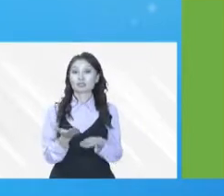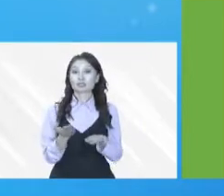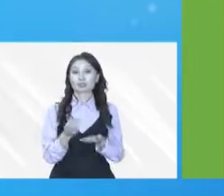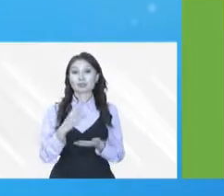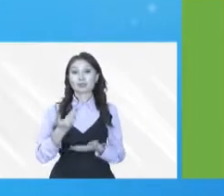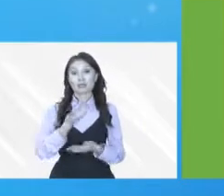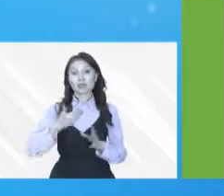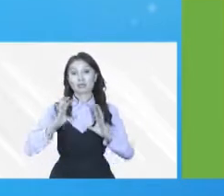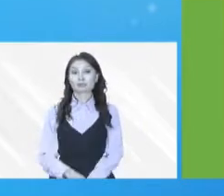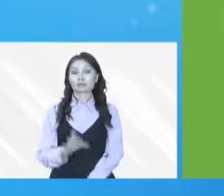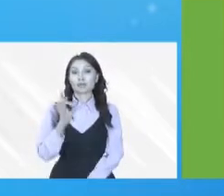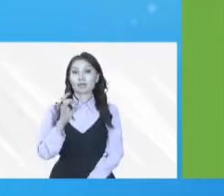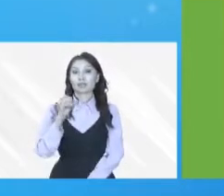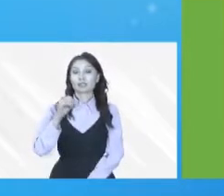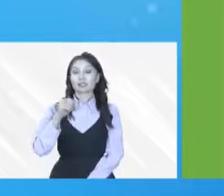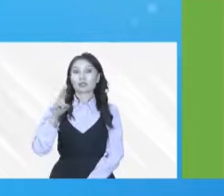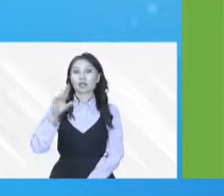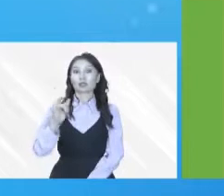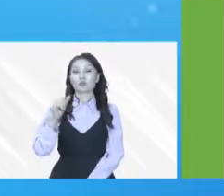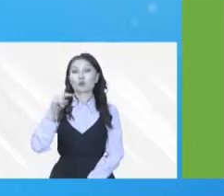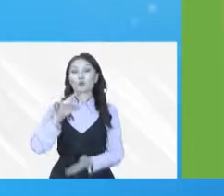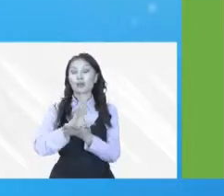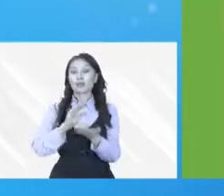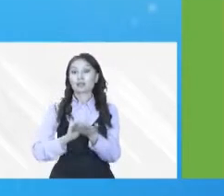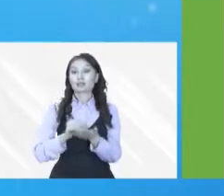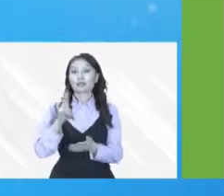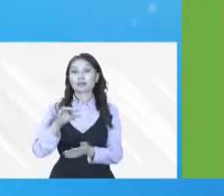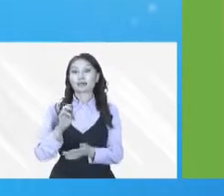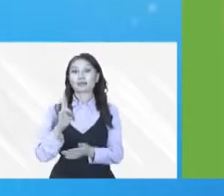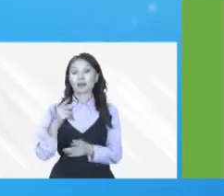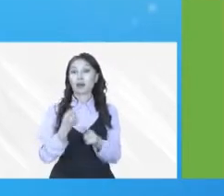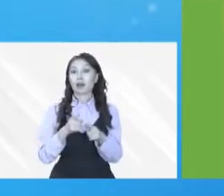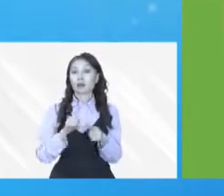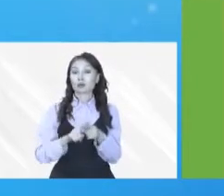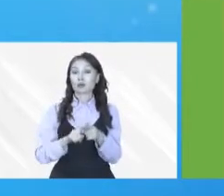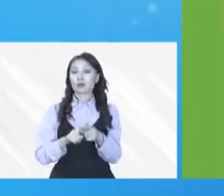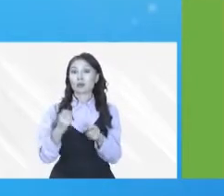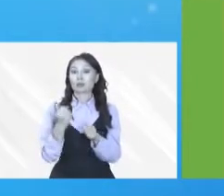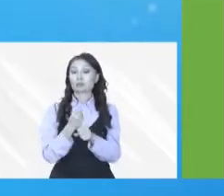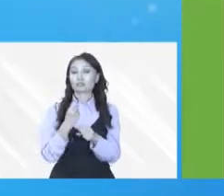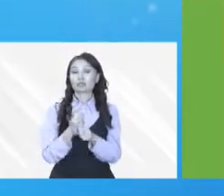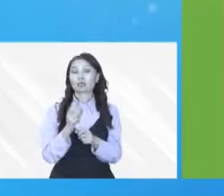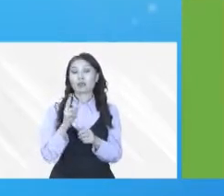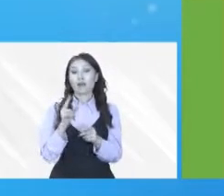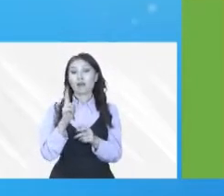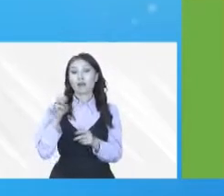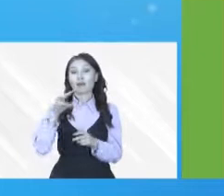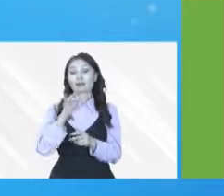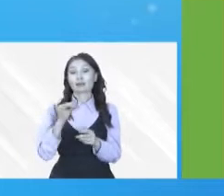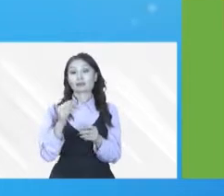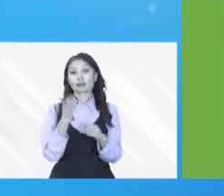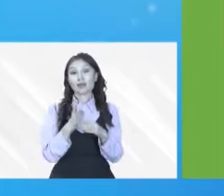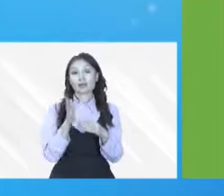на нашей планете. Редупликация ДНК, которая предшествует клеточному